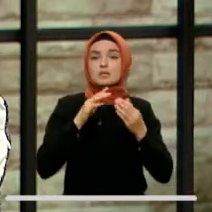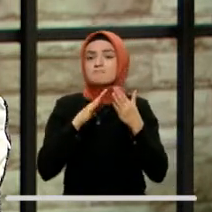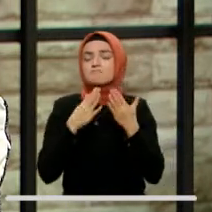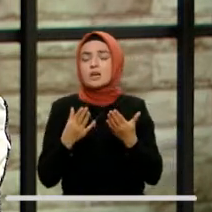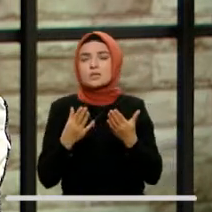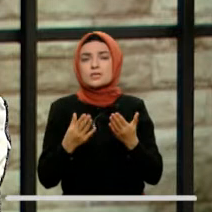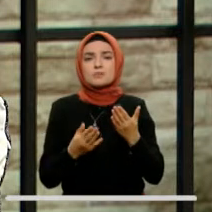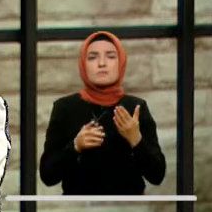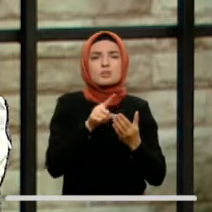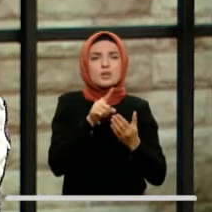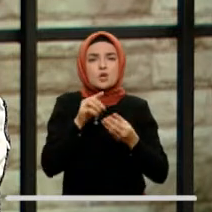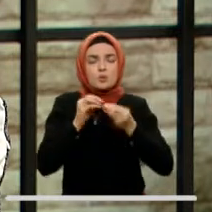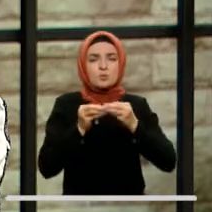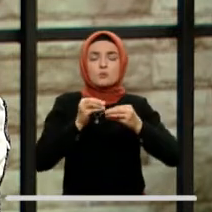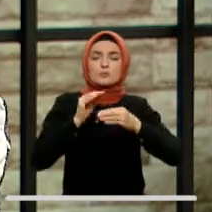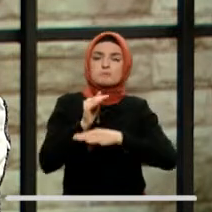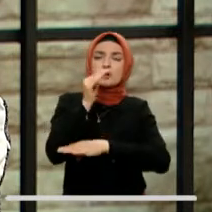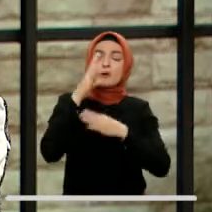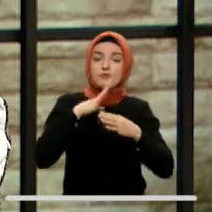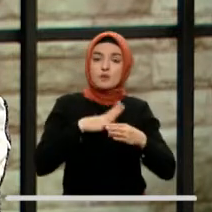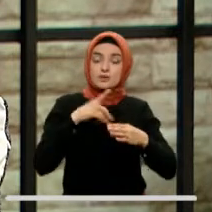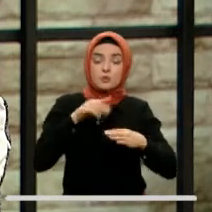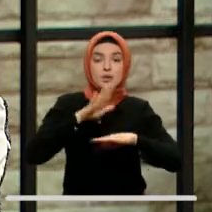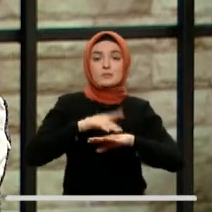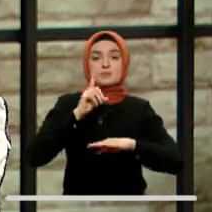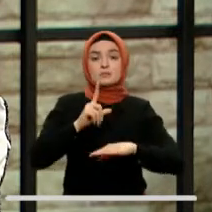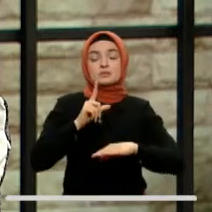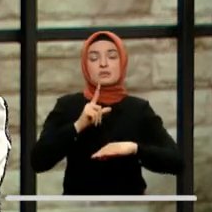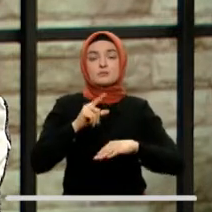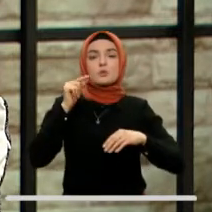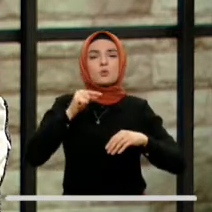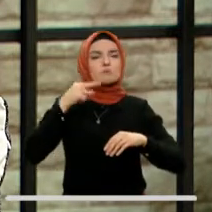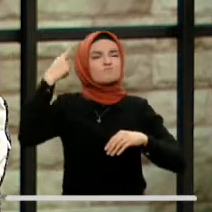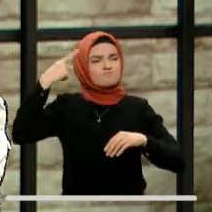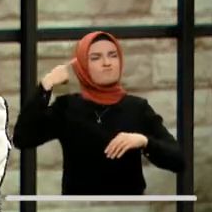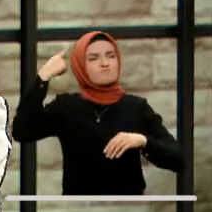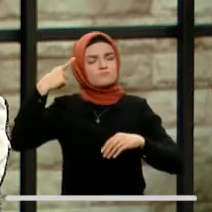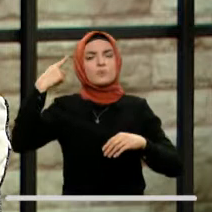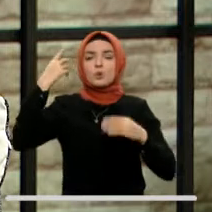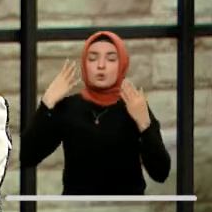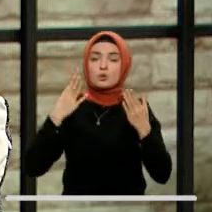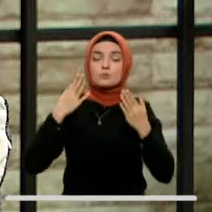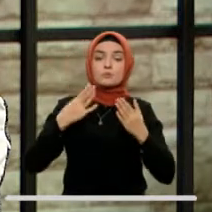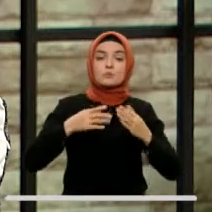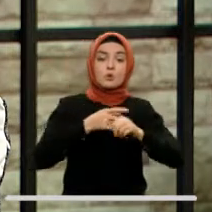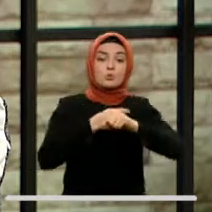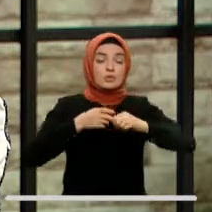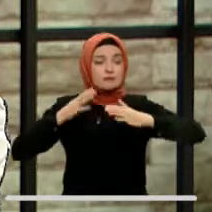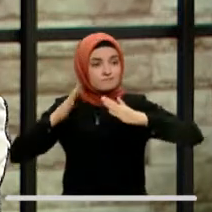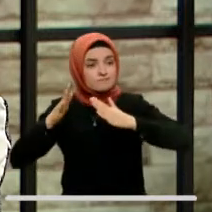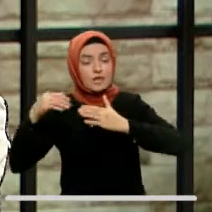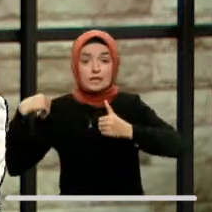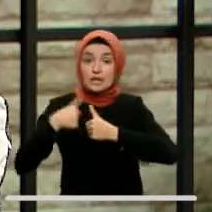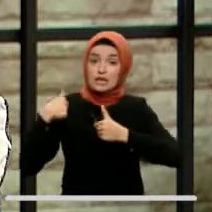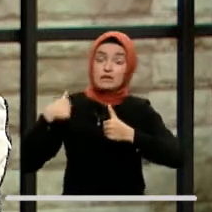kilo problemi yaşıyorsak böyle yapmalıyız. İşte rakamlarla çok düşünüp takıldığımızdan süreç gidiyor, hop geri geliyor. Sonra bir